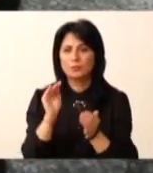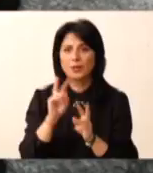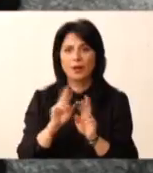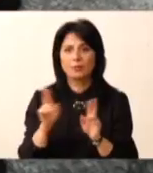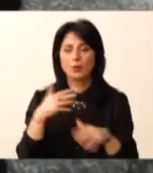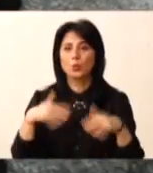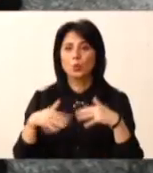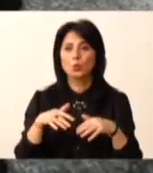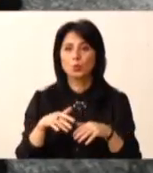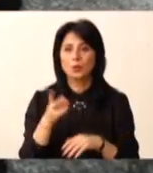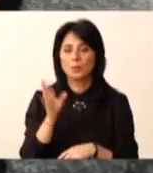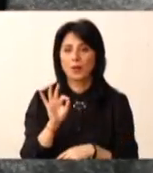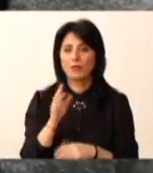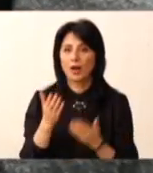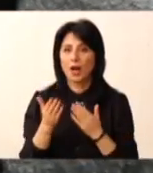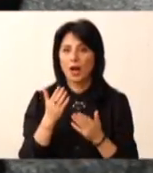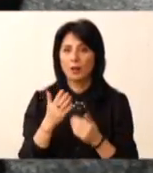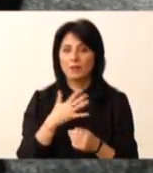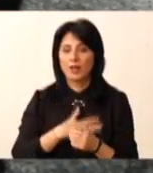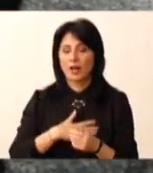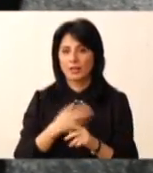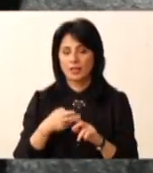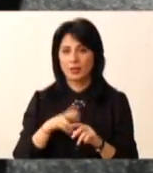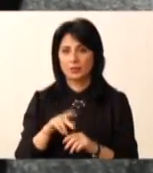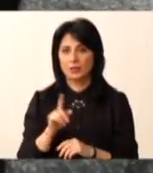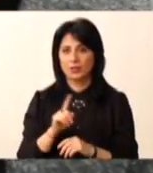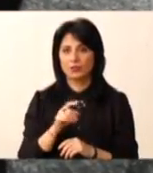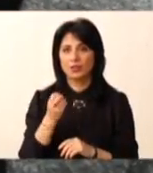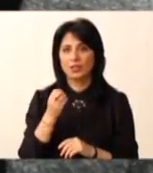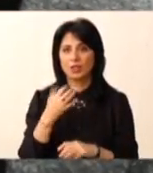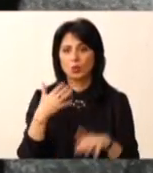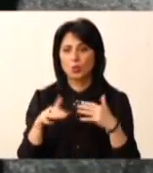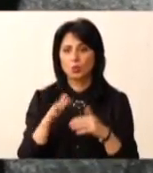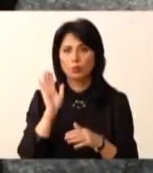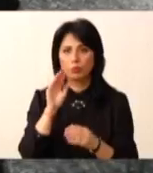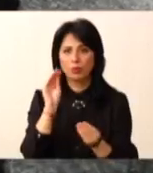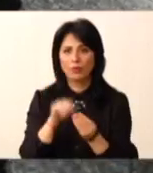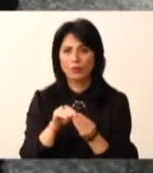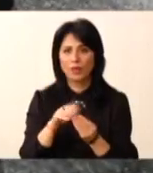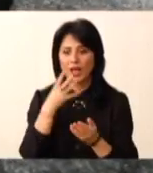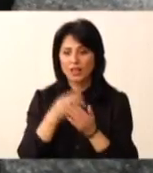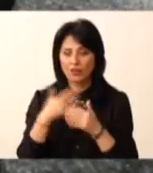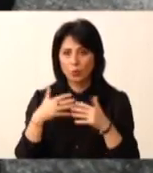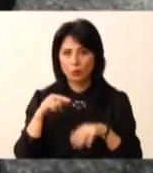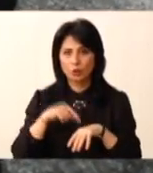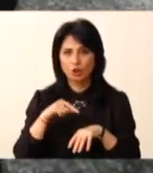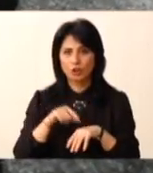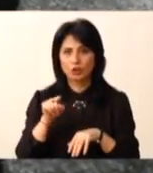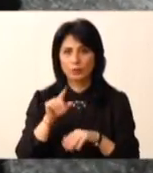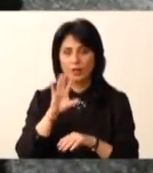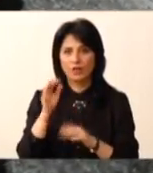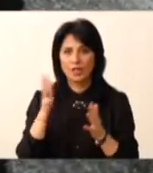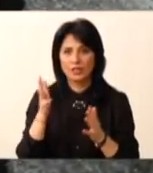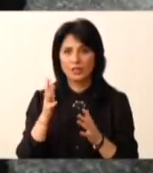anu susurebe, magram albat gansta imisarom. Kigo susurebe, sarasakutari susurebe, shegzneba, amshim tkhoash